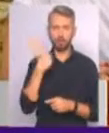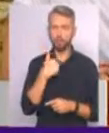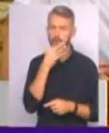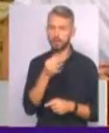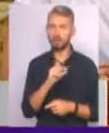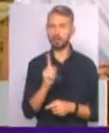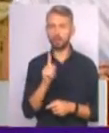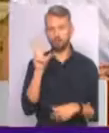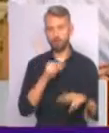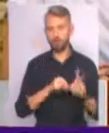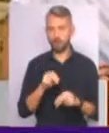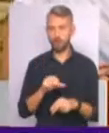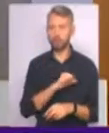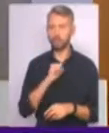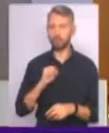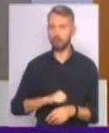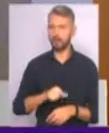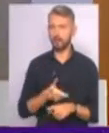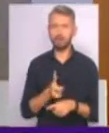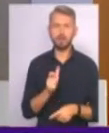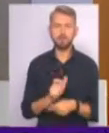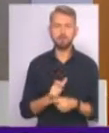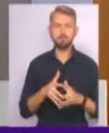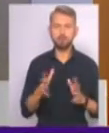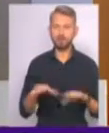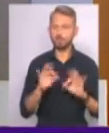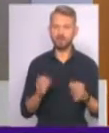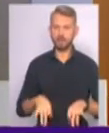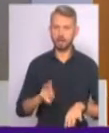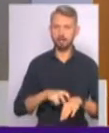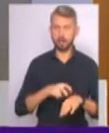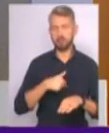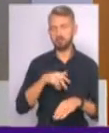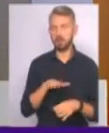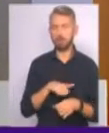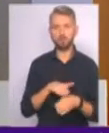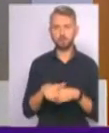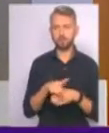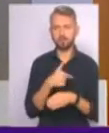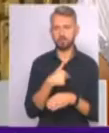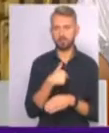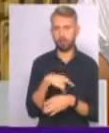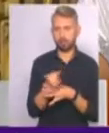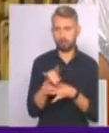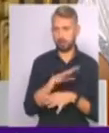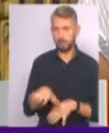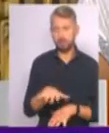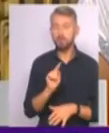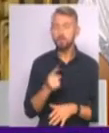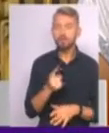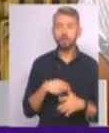те, що вважаю терапевта найбільш універсальним лікарем, я абсолютно не покривив душею. Чому? Тому